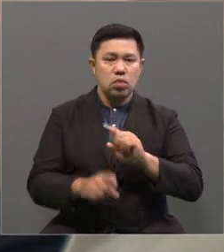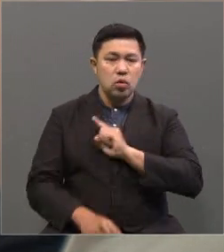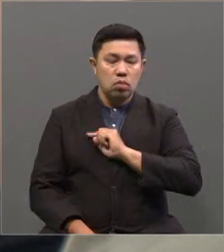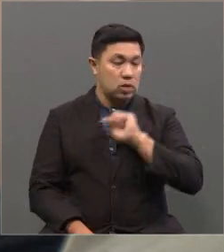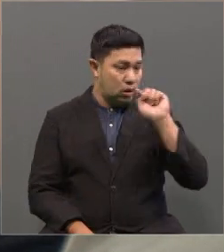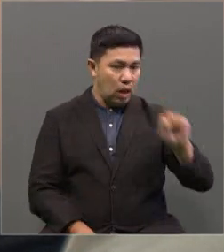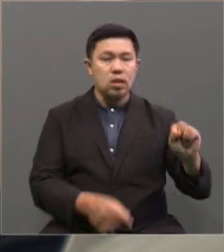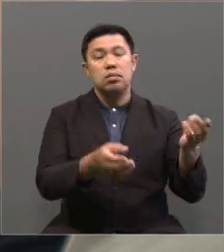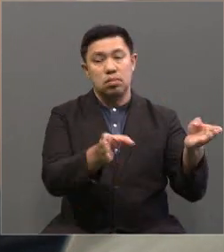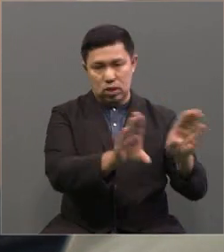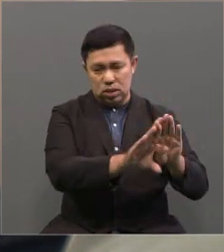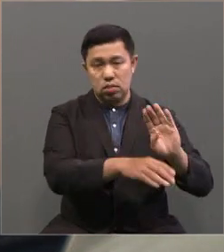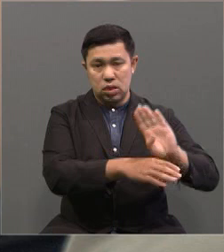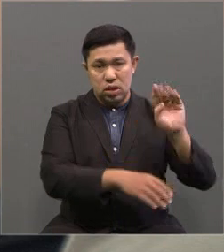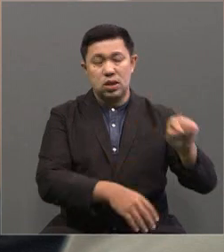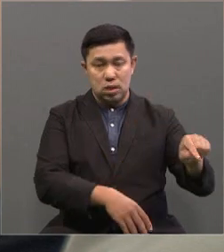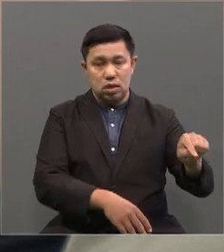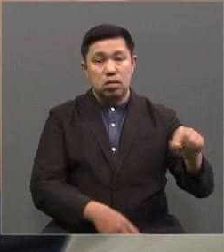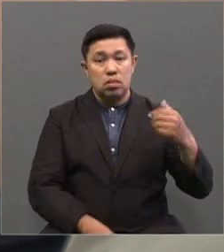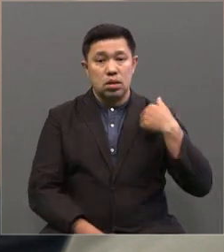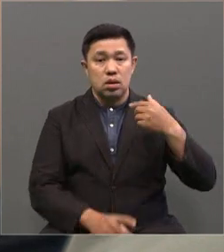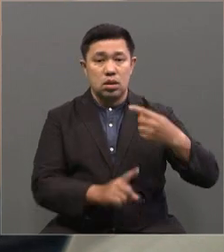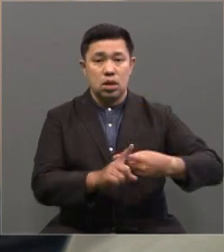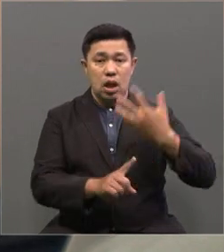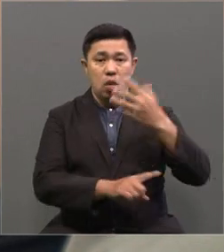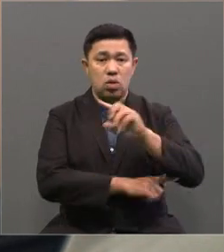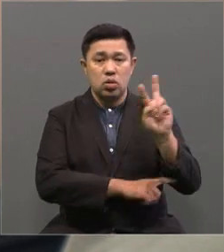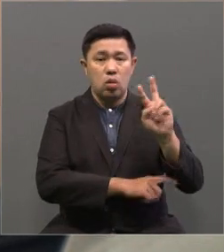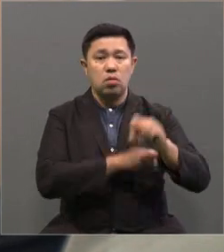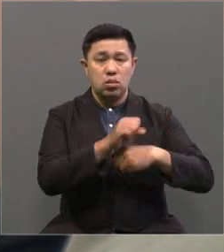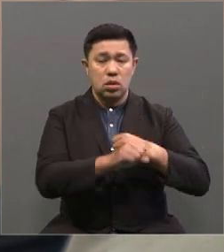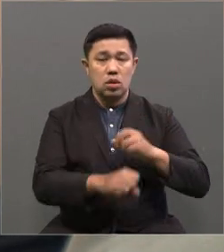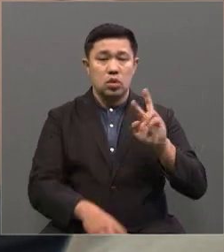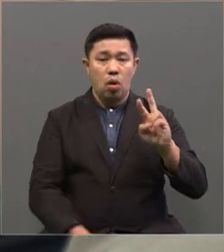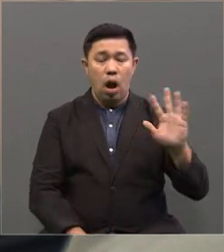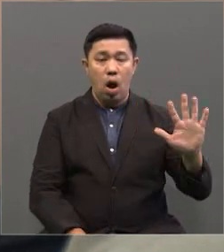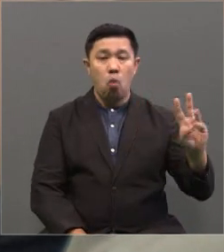งได้สั่งปิดบริษัท Token Travel ด้วยเมื่อวันที่2พฤษภาคม2560ผ่านมานะครับ